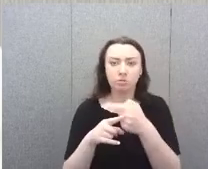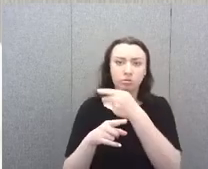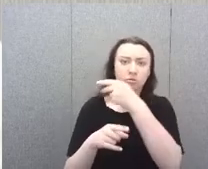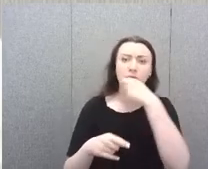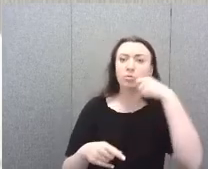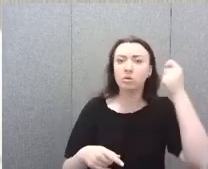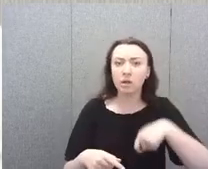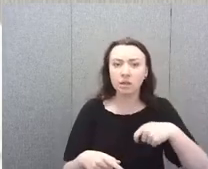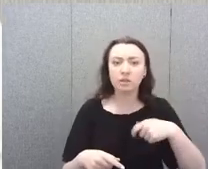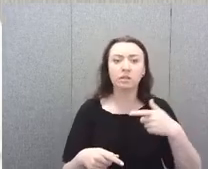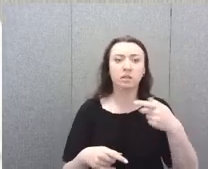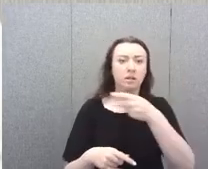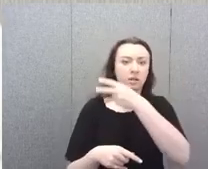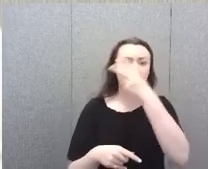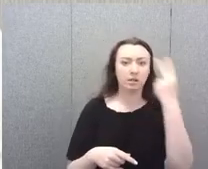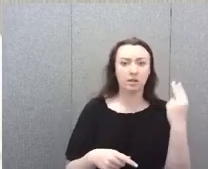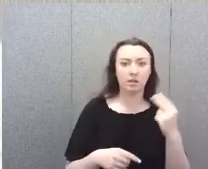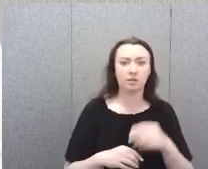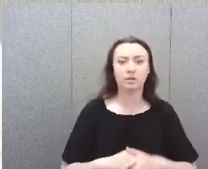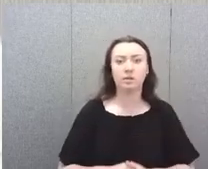приблизились, говоря о Беларуси, об Украине.